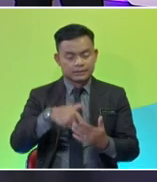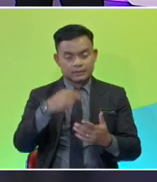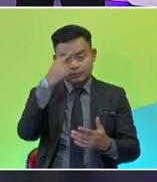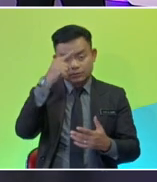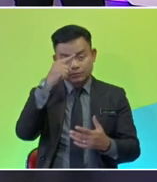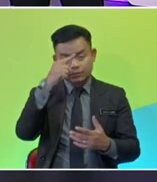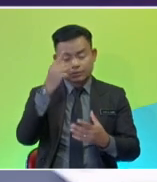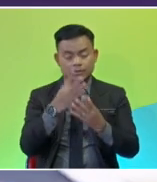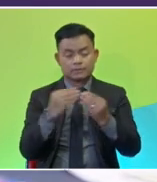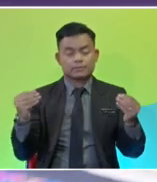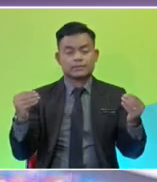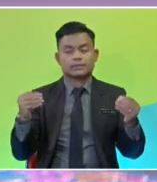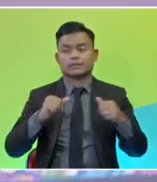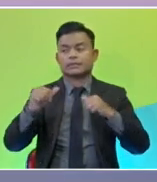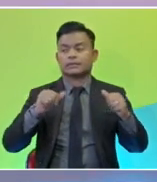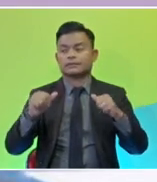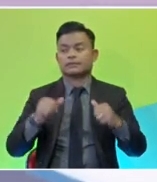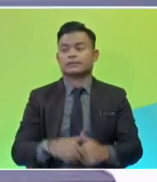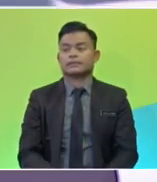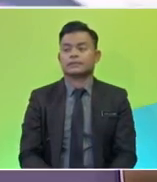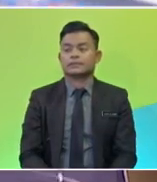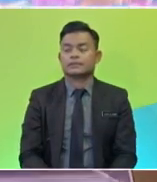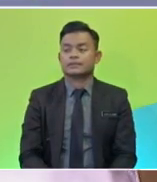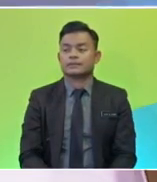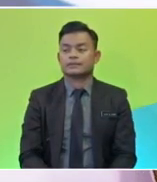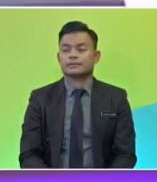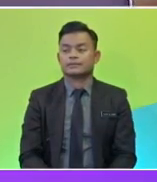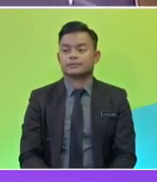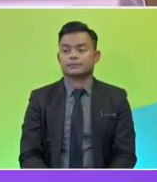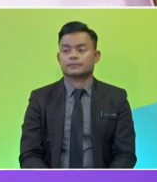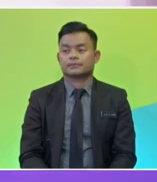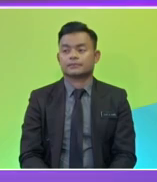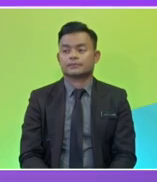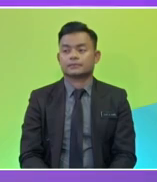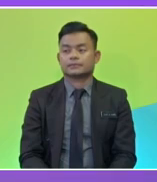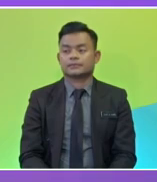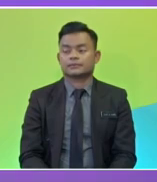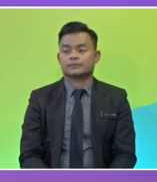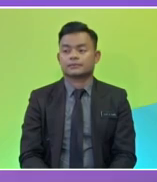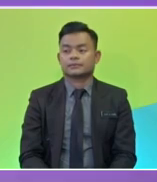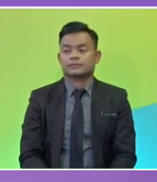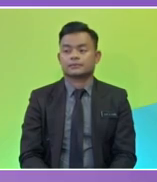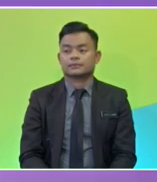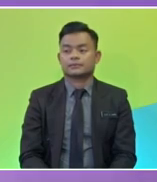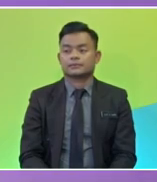eh sambungan yang telah diberikan Oke coba gerak-gerakkan sedikit tangannya